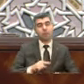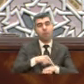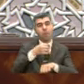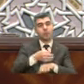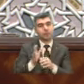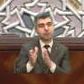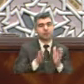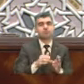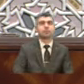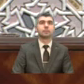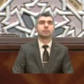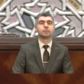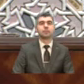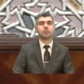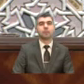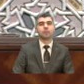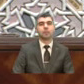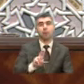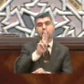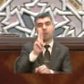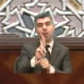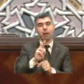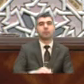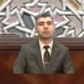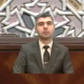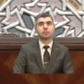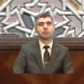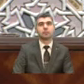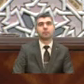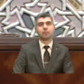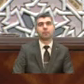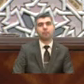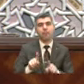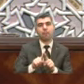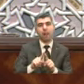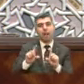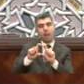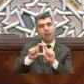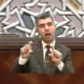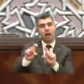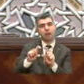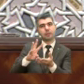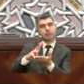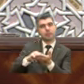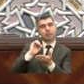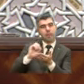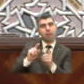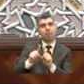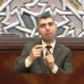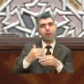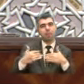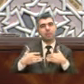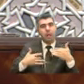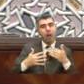آسف. السؤال الأخير في هذا القطاع هو آني عن البطاقة المهنية للفنان والآثار